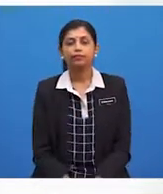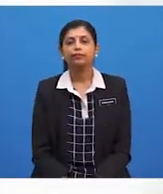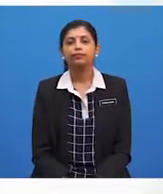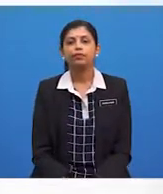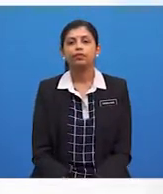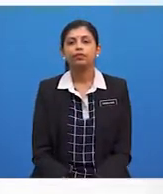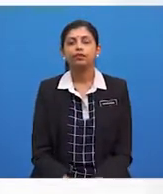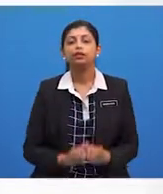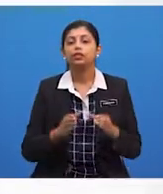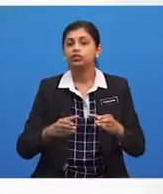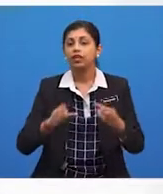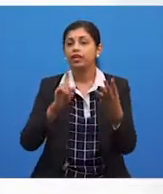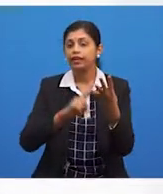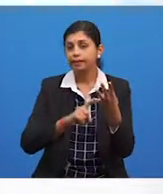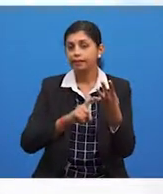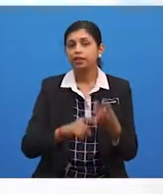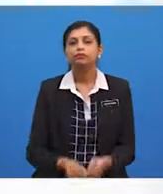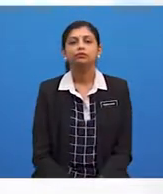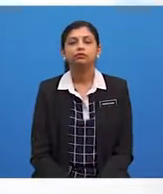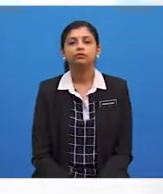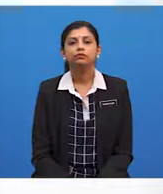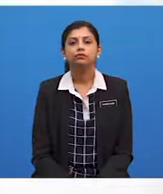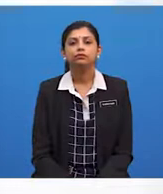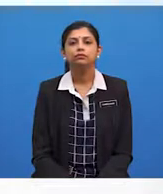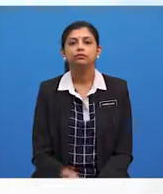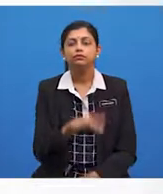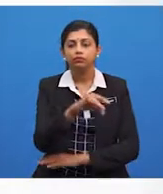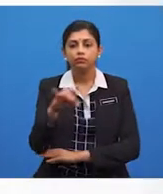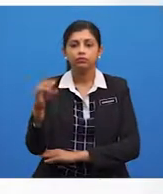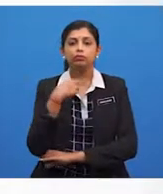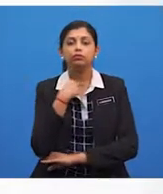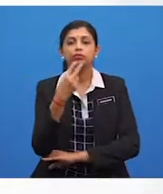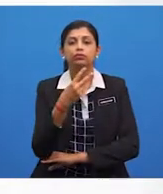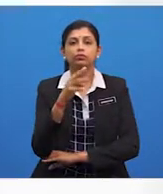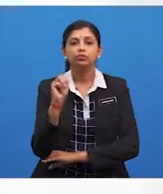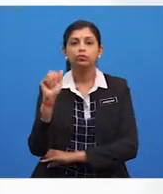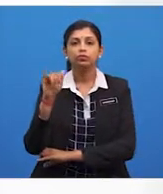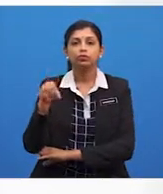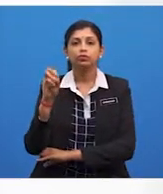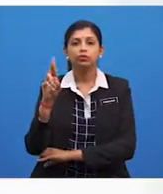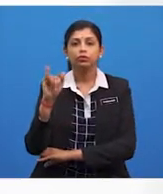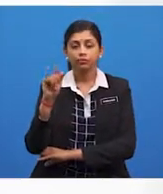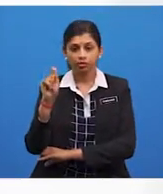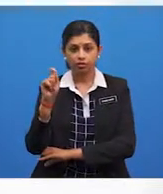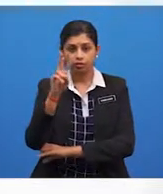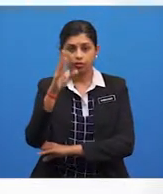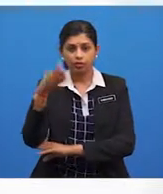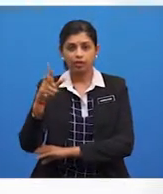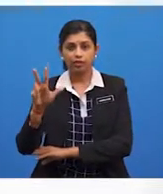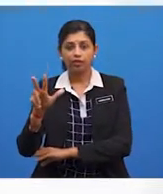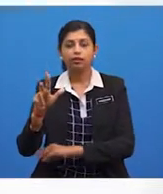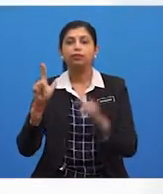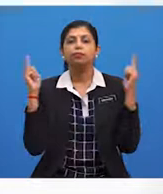Cara pindaan perlembagaan yang keempat pula ialah melalui pungutan suara majoriti 2/3